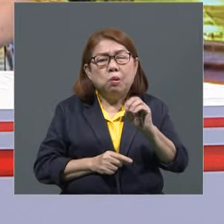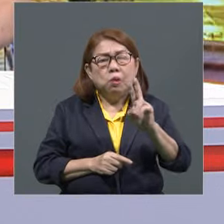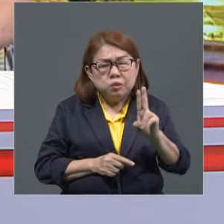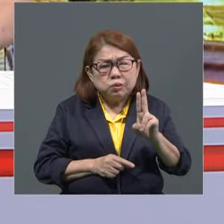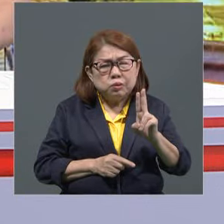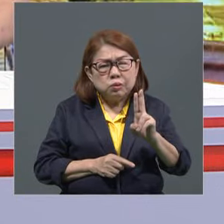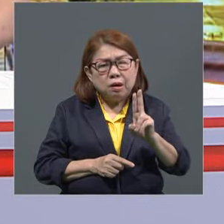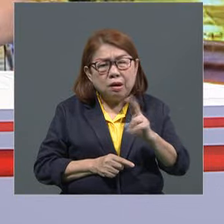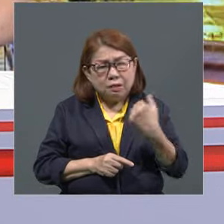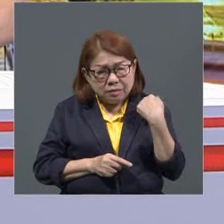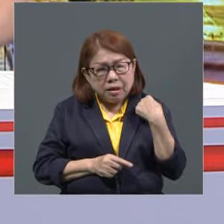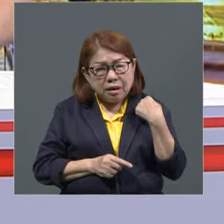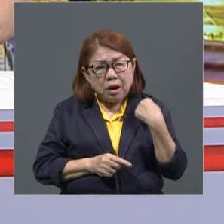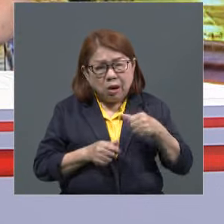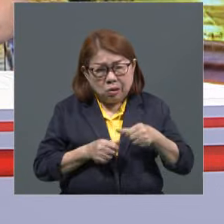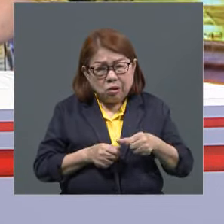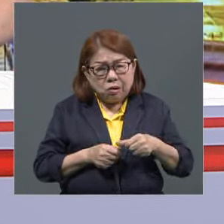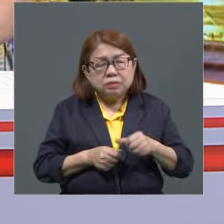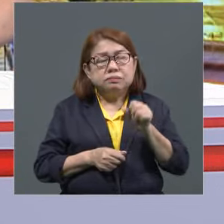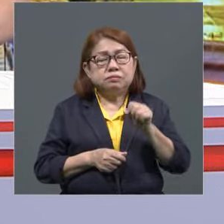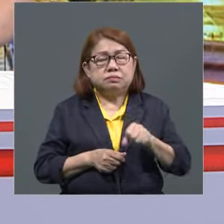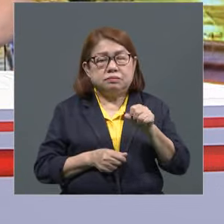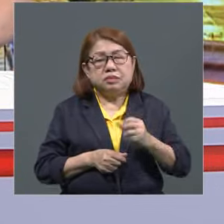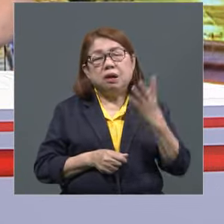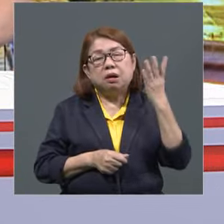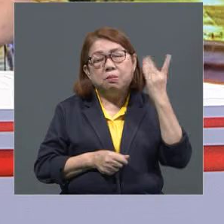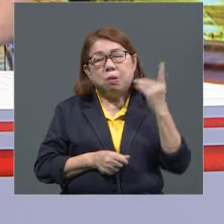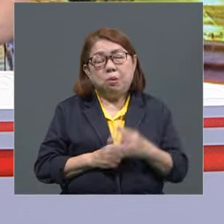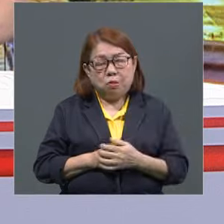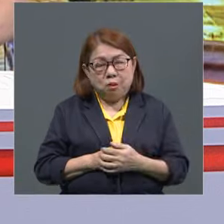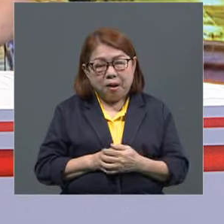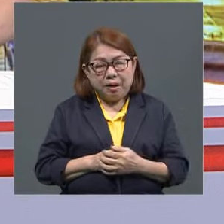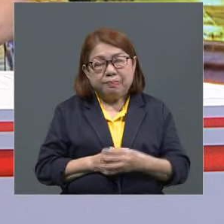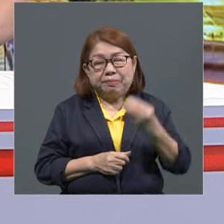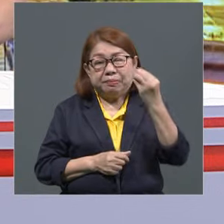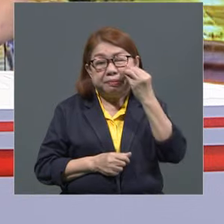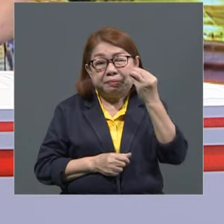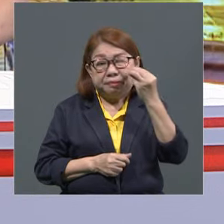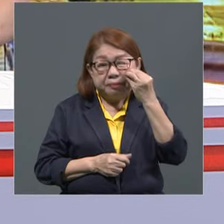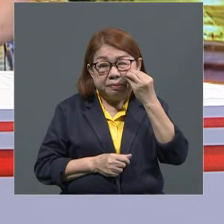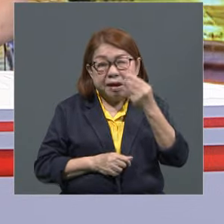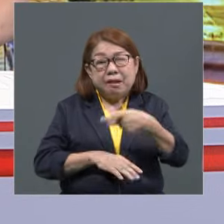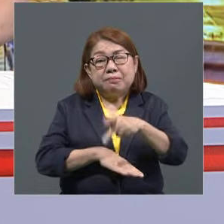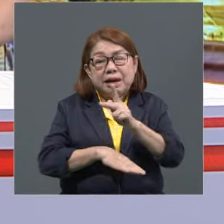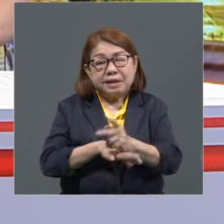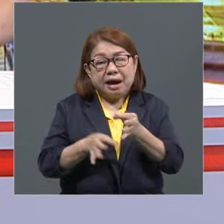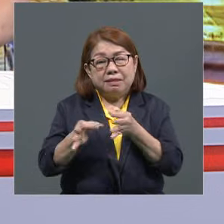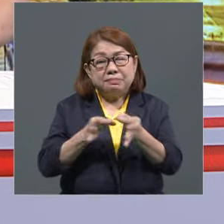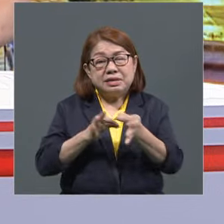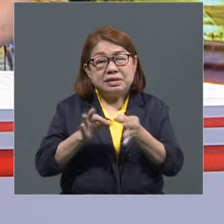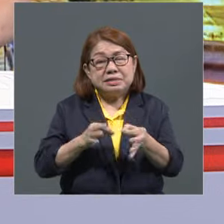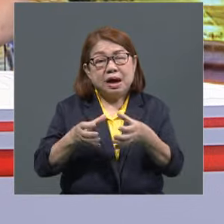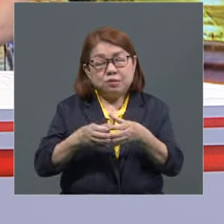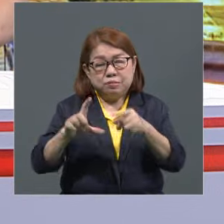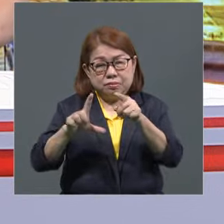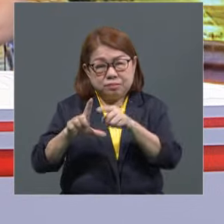ยังอยู่ใช่ไหมคือเมื่อวานนี้คุณพิธาลิ้มเจริญรัตน์ประธานที่ปรึกษาหัวหน้าพรรคก้าวไกลก็ลุกขึ้นมาอภิปรายในช่วงที่ประธานให้ปรึกษ